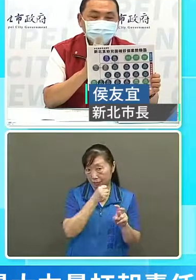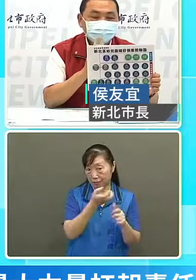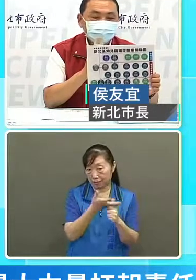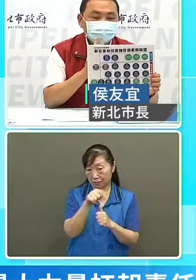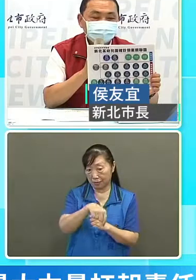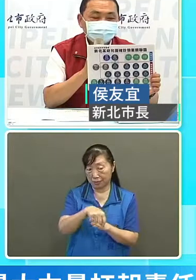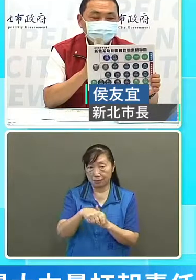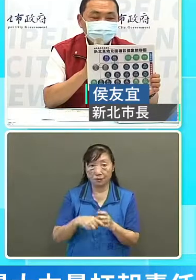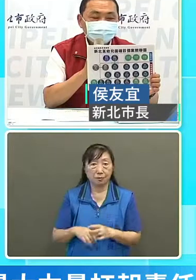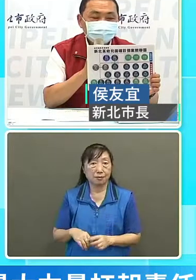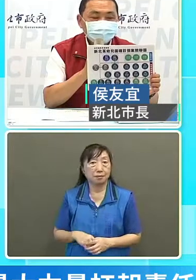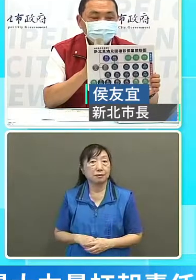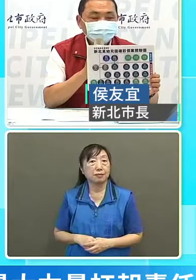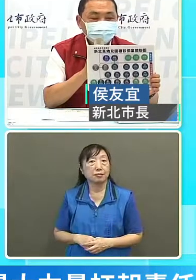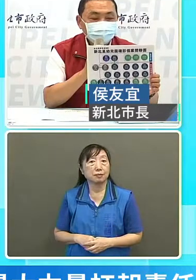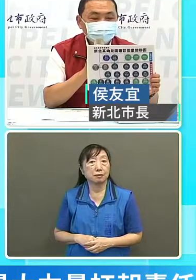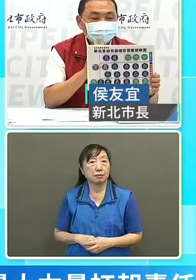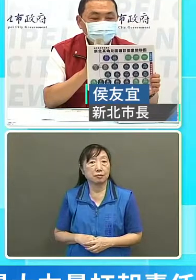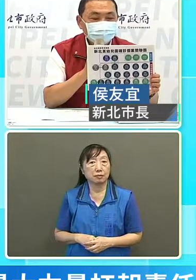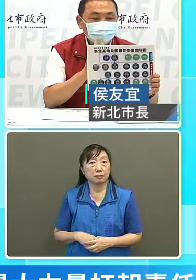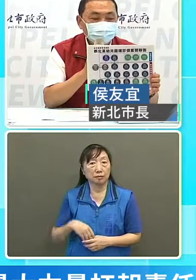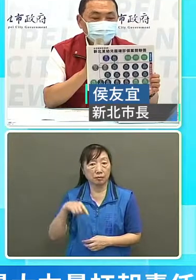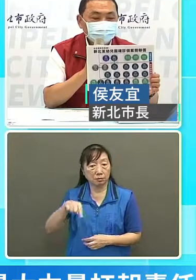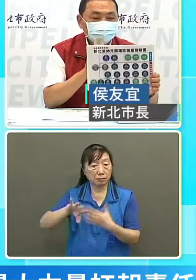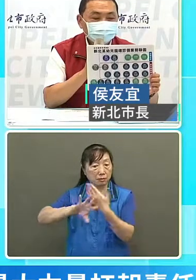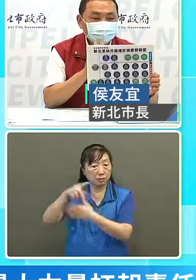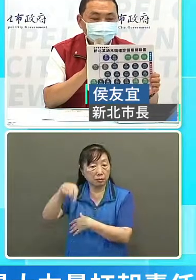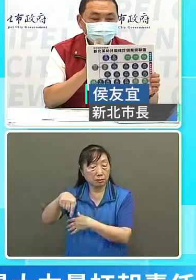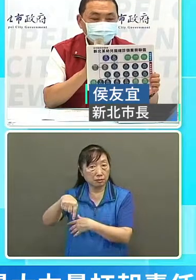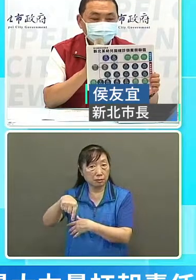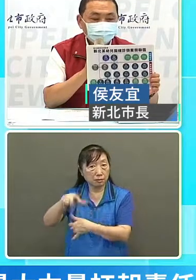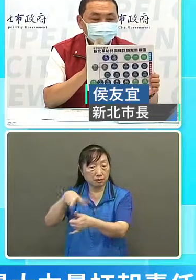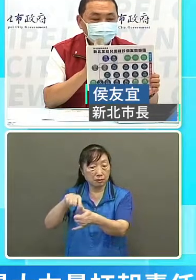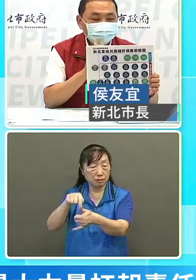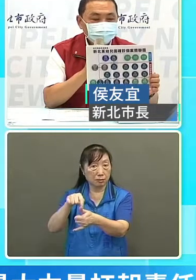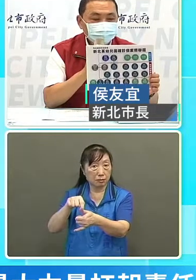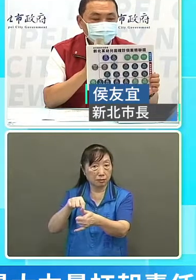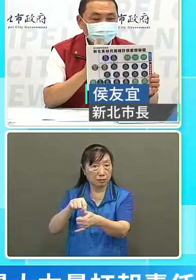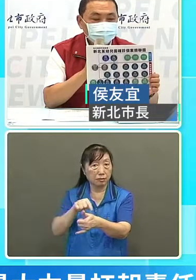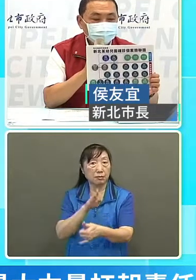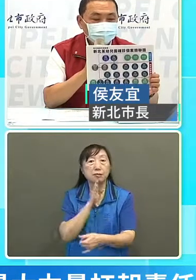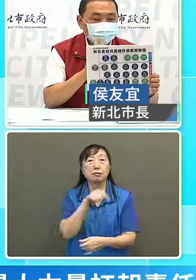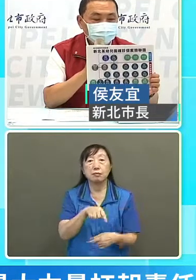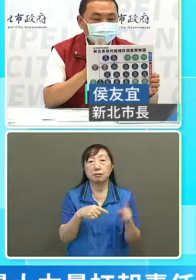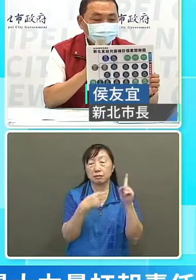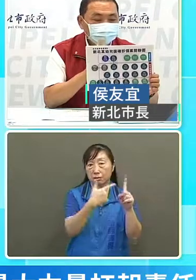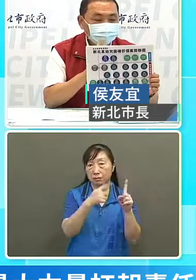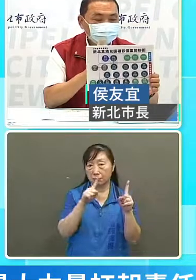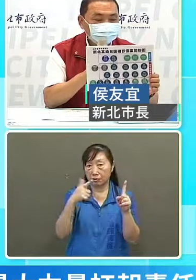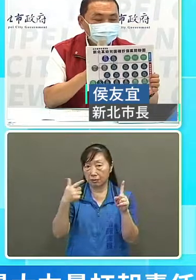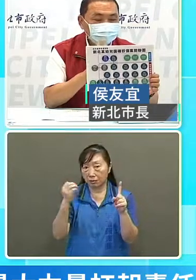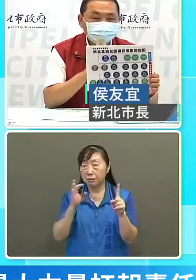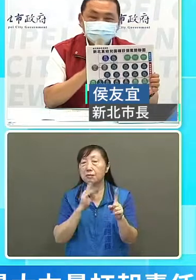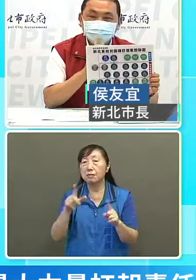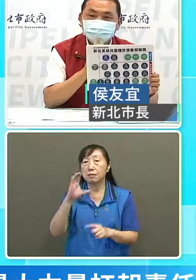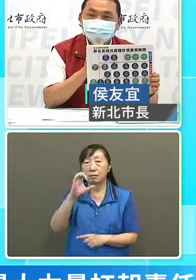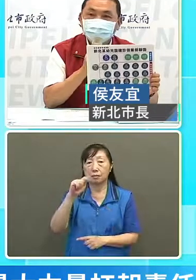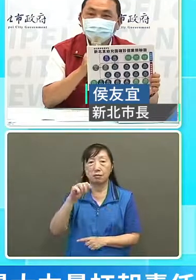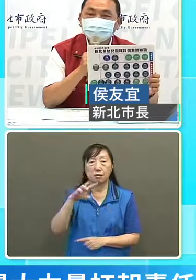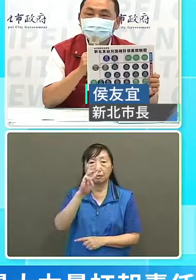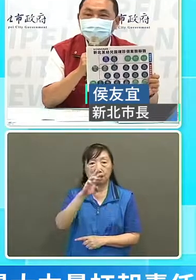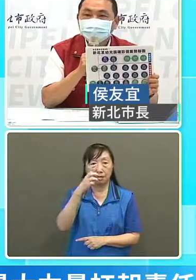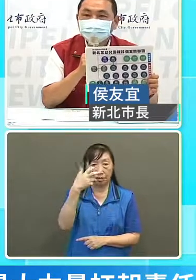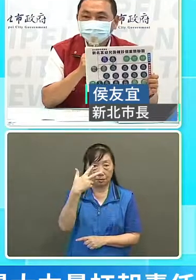例。这里面这个境外，就是16160 CD 值